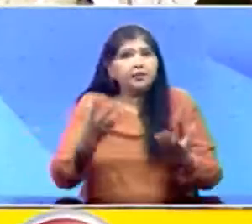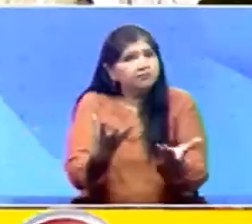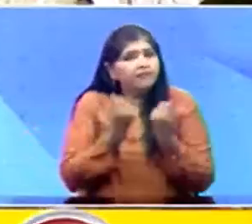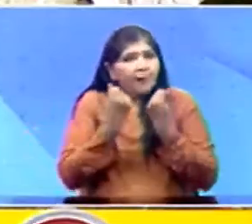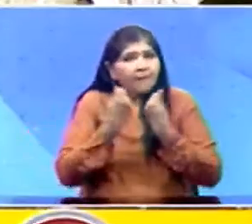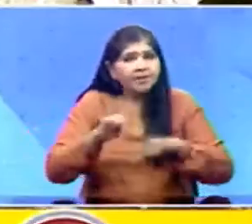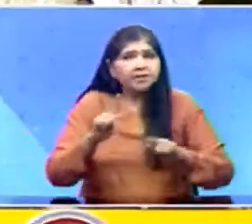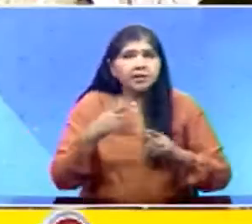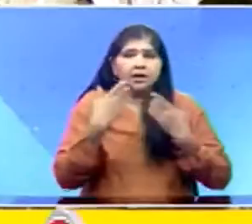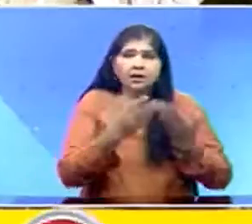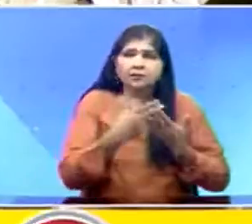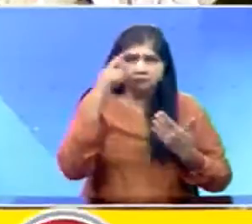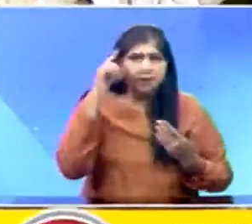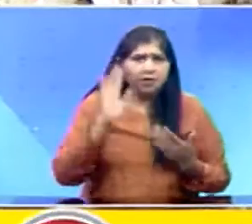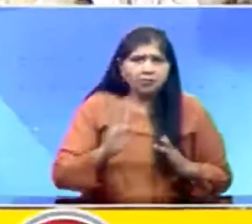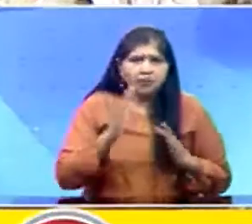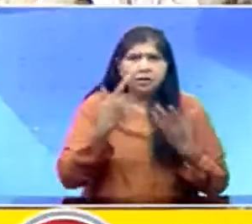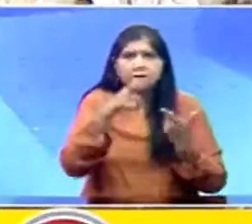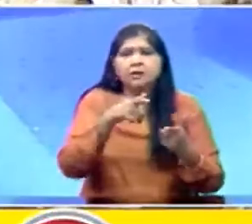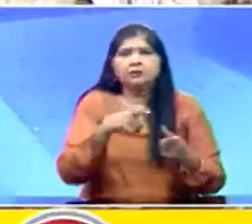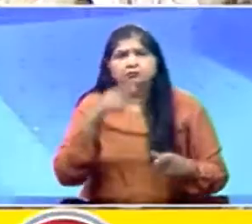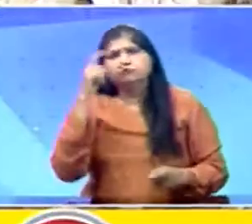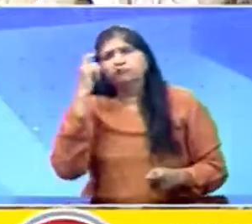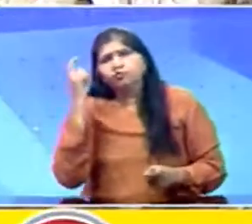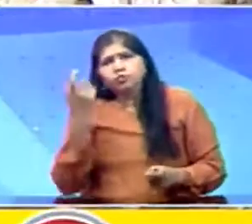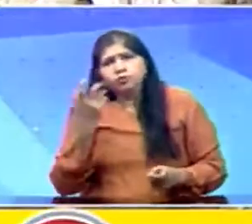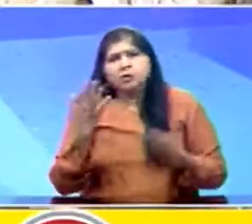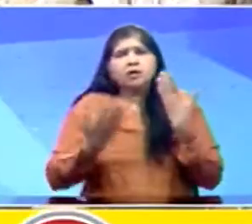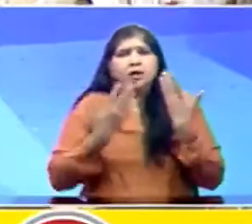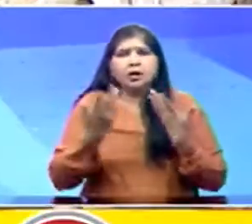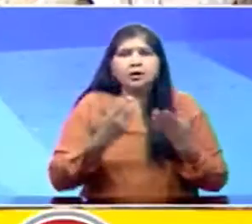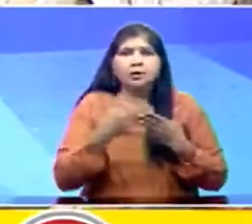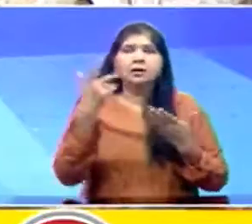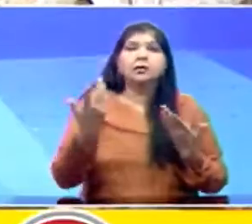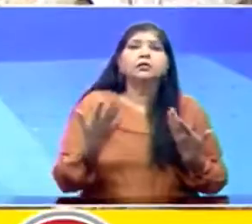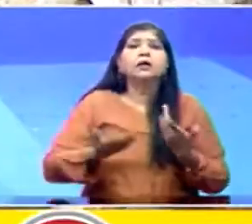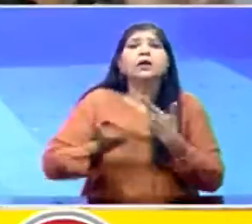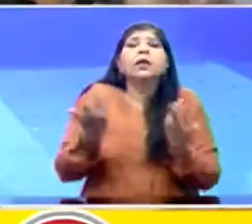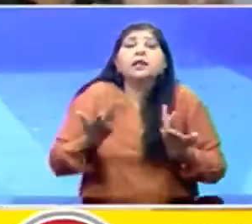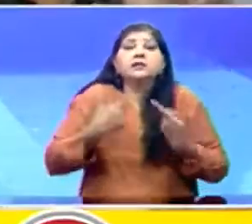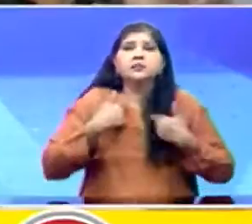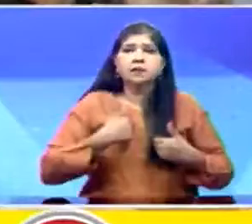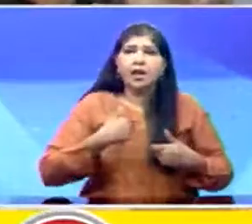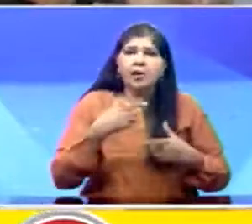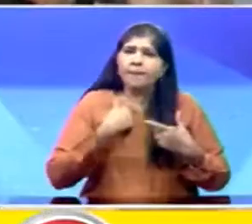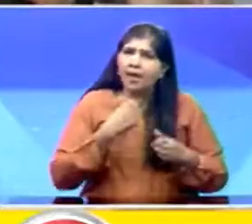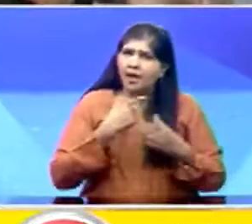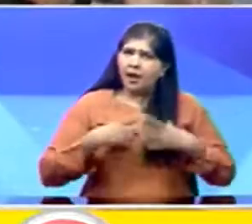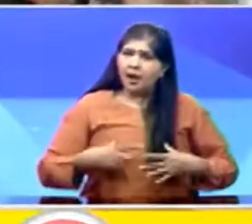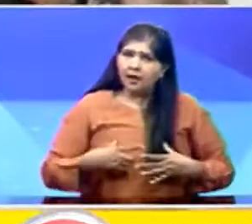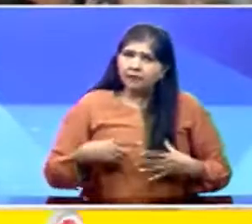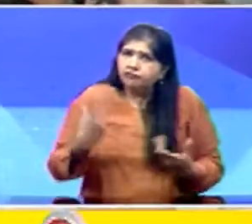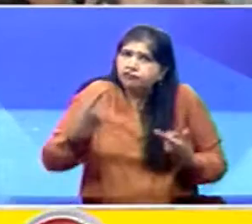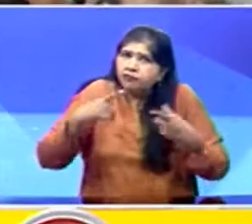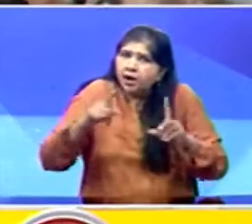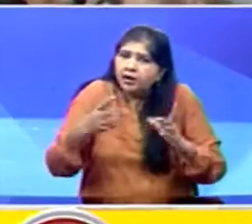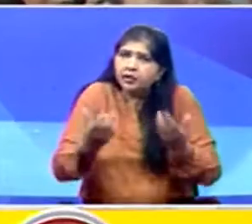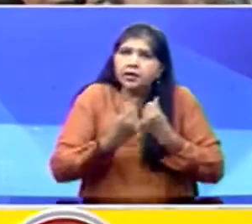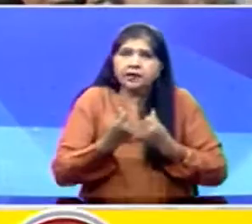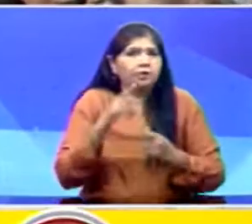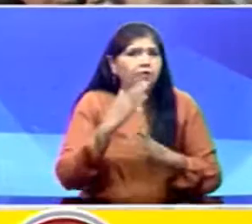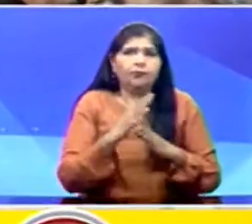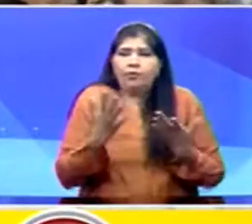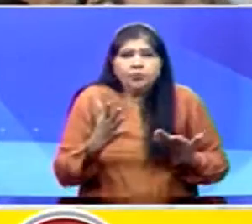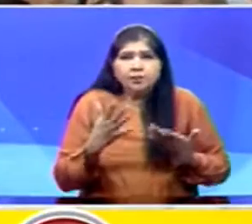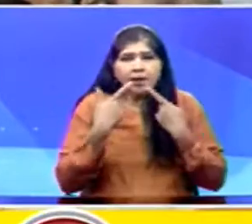गया था, आप सोच रहे होंगे, कि ऐसा कैसे हो सकता है, ये तो असंबव